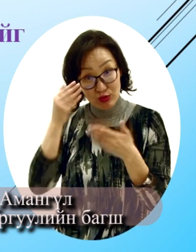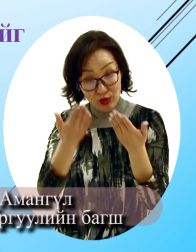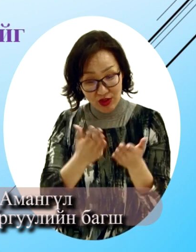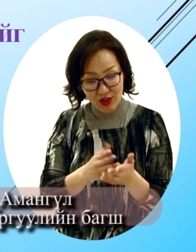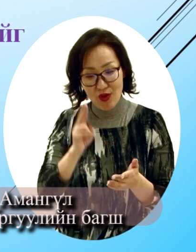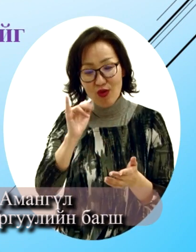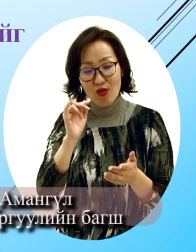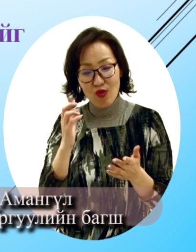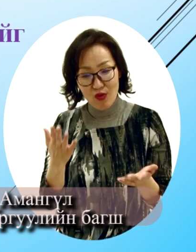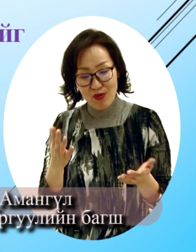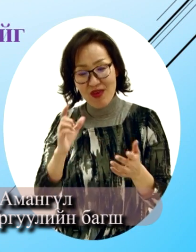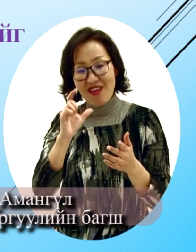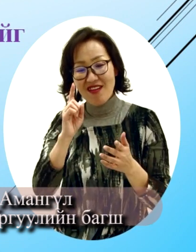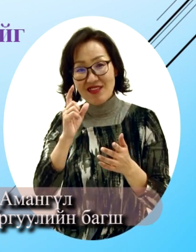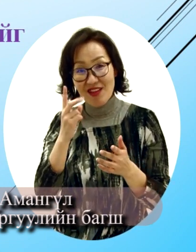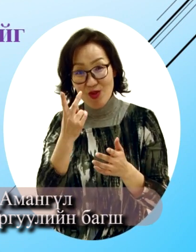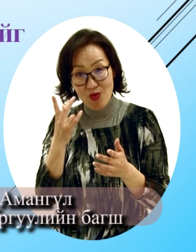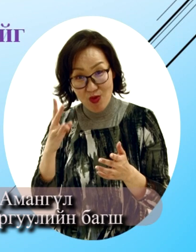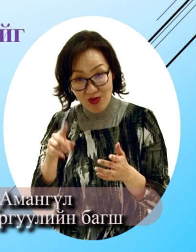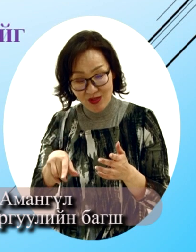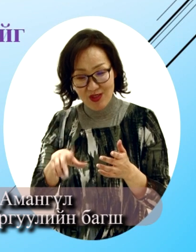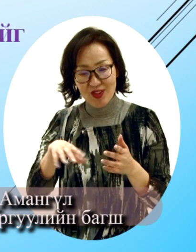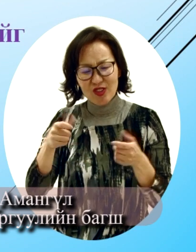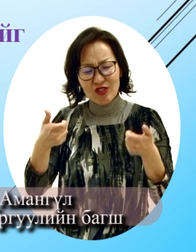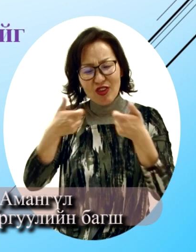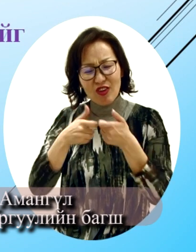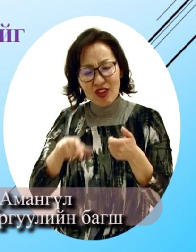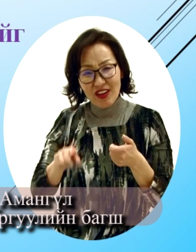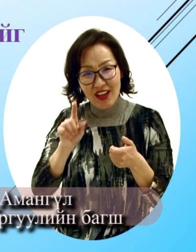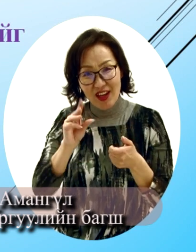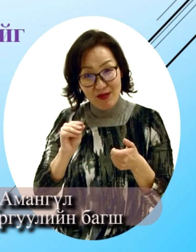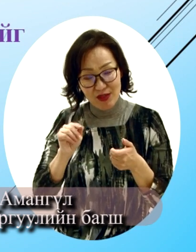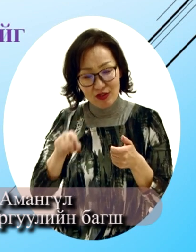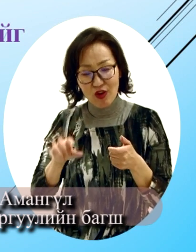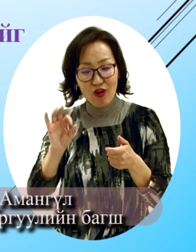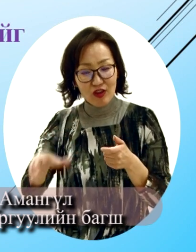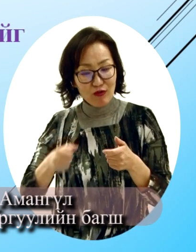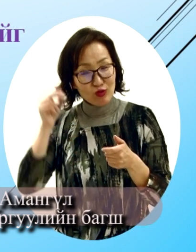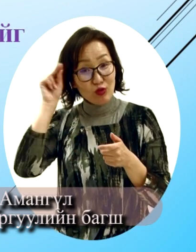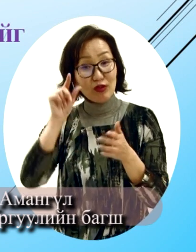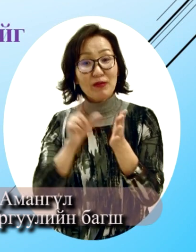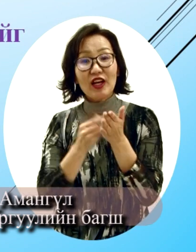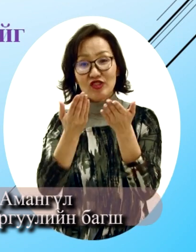Біз 1 ұпайдың, 2 ұпайдың, 3 ұпайдың есептерін шығарамыз.